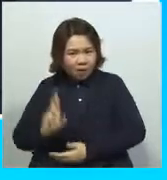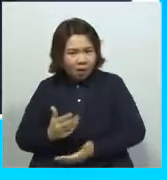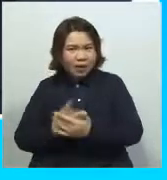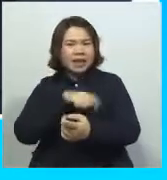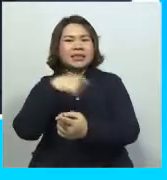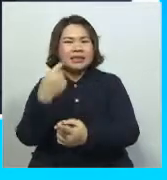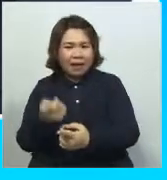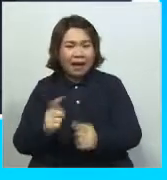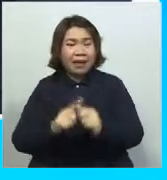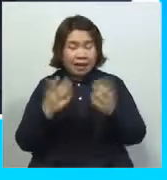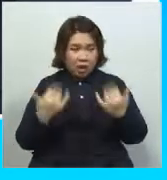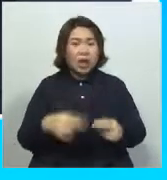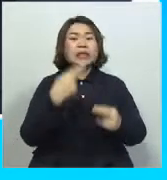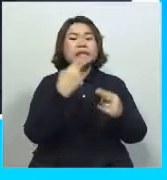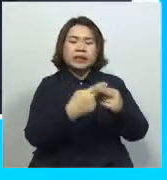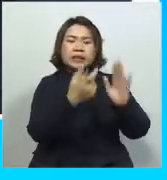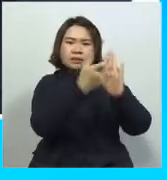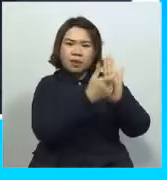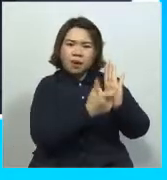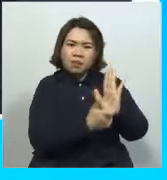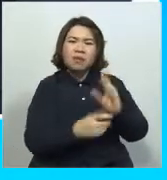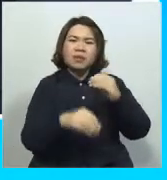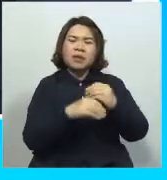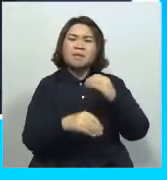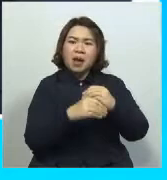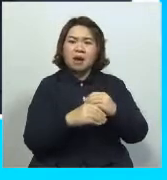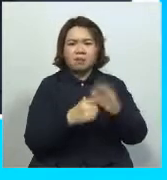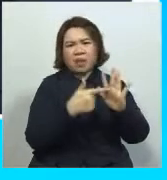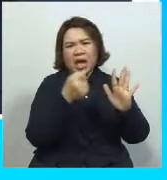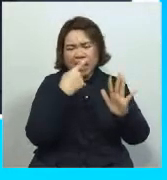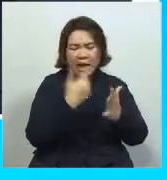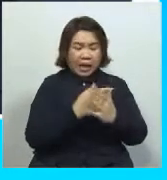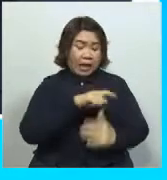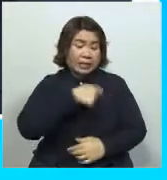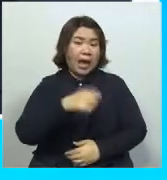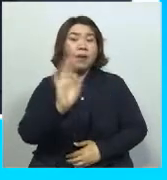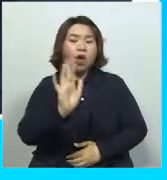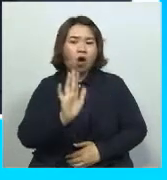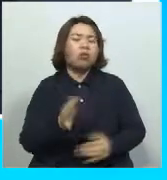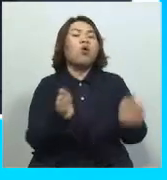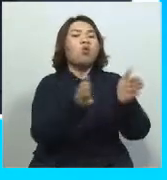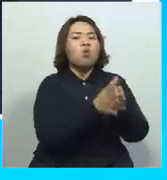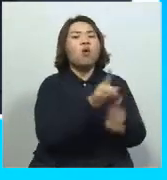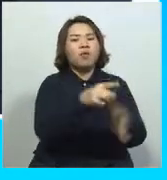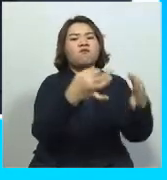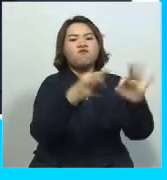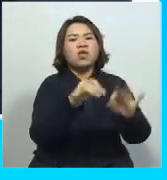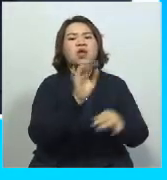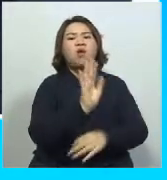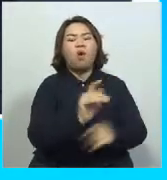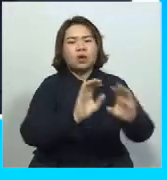เนี่ยให้ยาเพิ่มขึ้นแล้วก็บอกว่าไม่ต้องจ่ายนะไอ้ยาที่แพงตรงนี้ก็เข้าระบบจ่ายตรงได้เลย